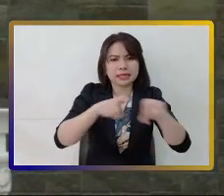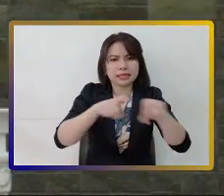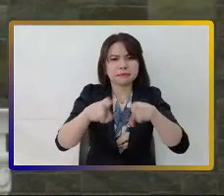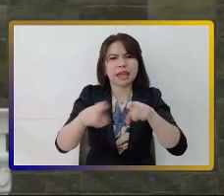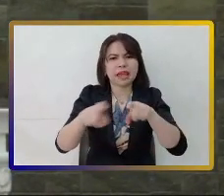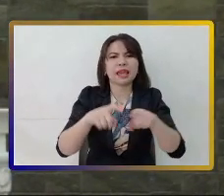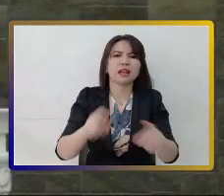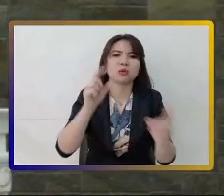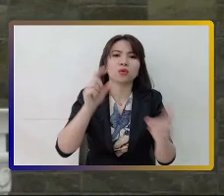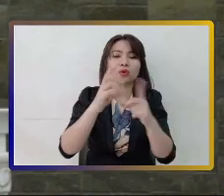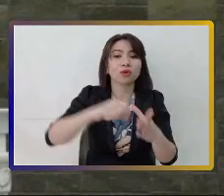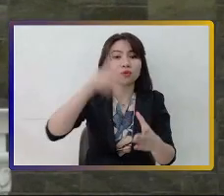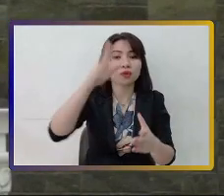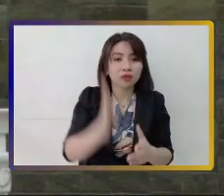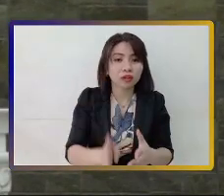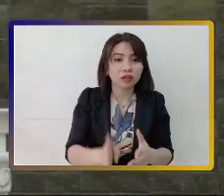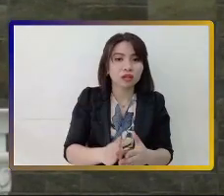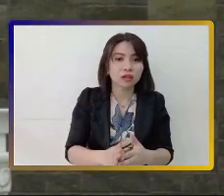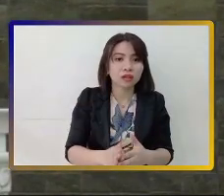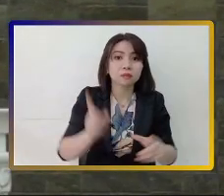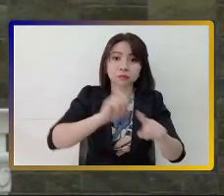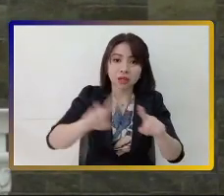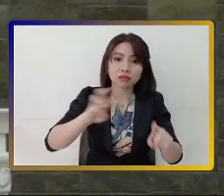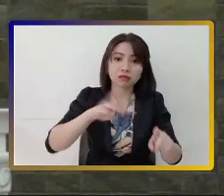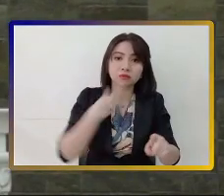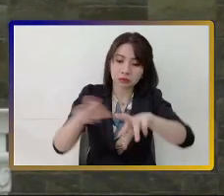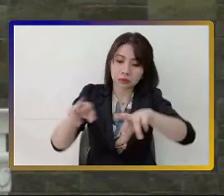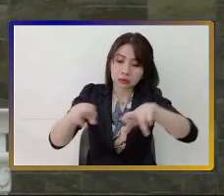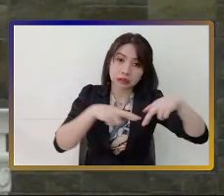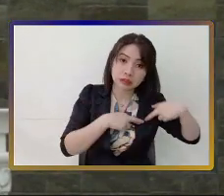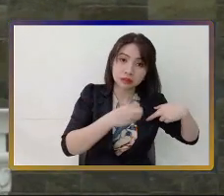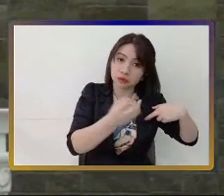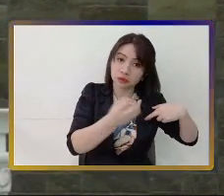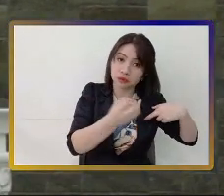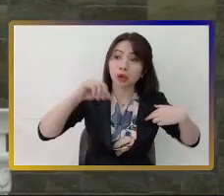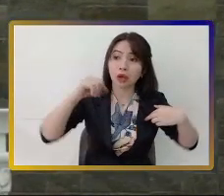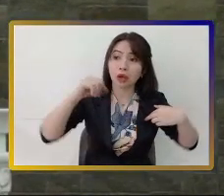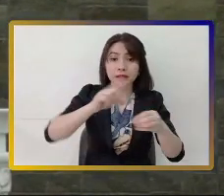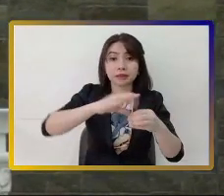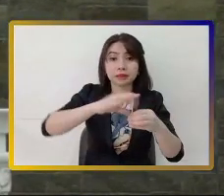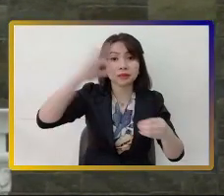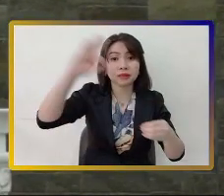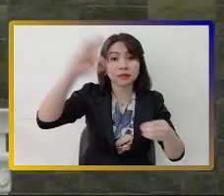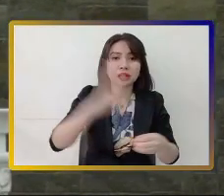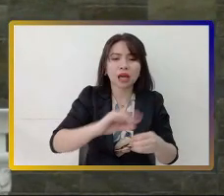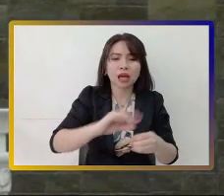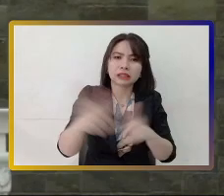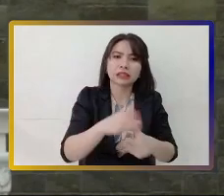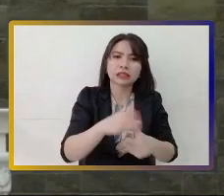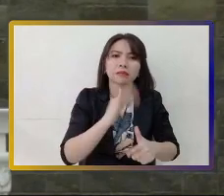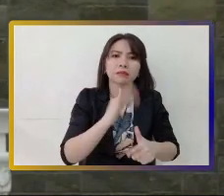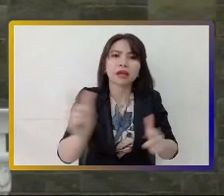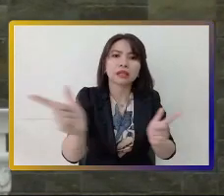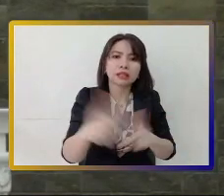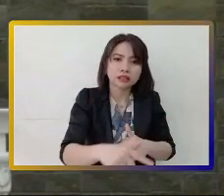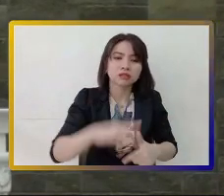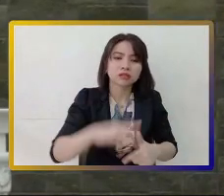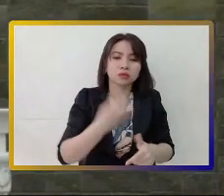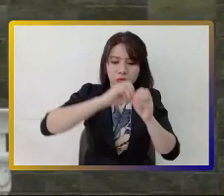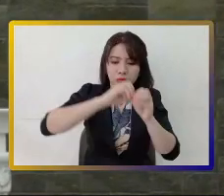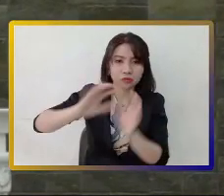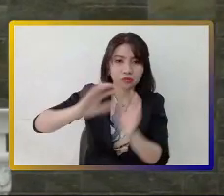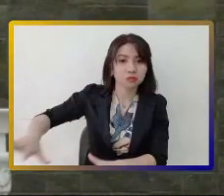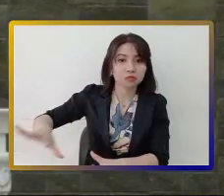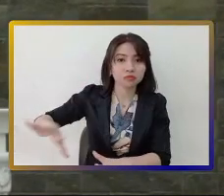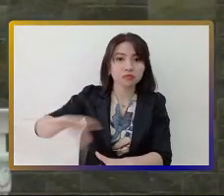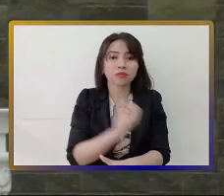but listen, inaccommodate natin ang another spirit, mga kapatid, na unti-unti na nakakawala ng pagpapaliwanag natin